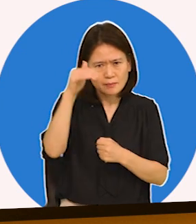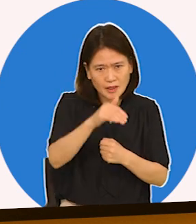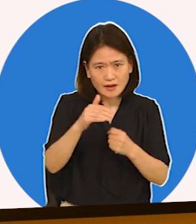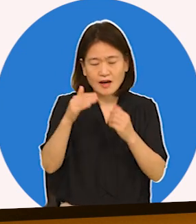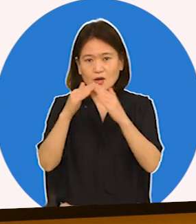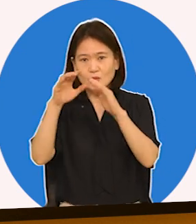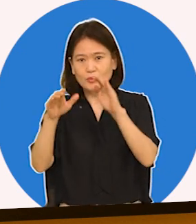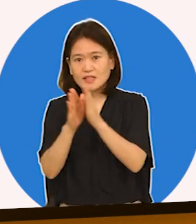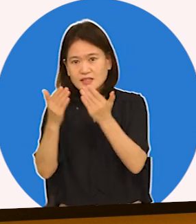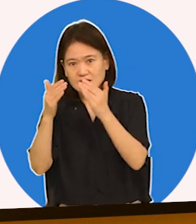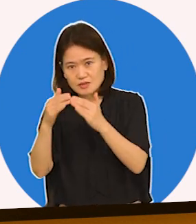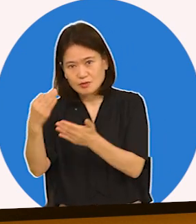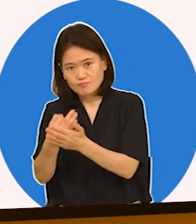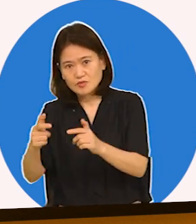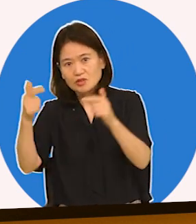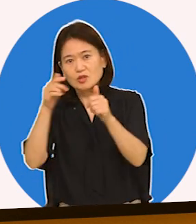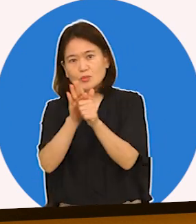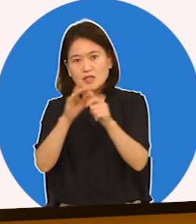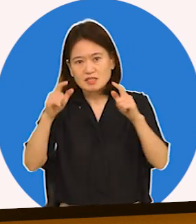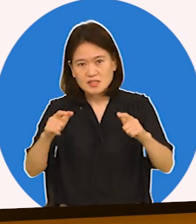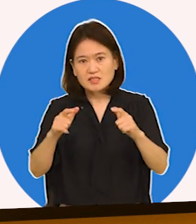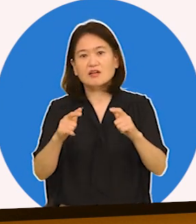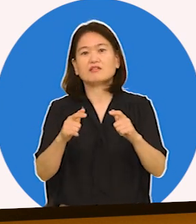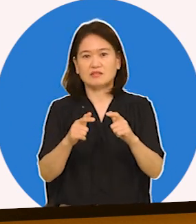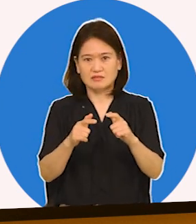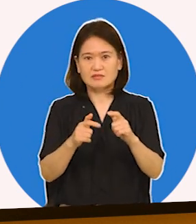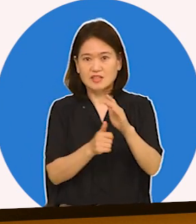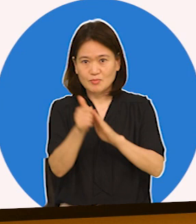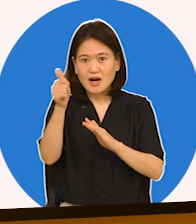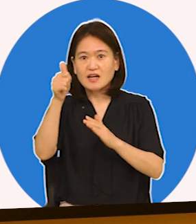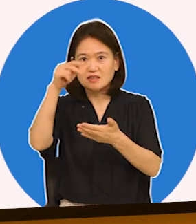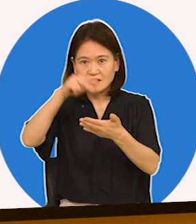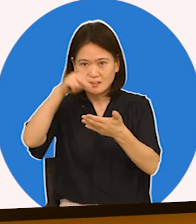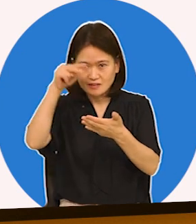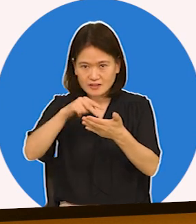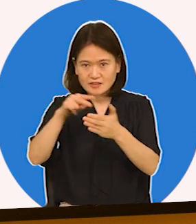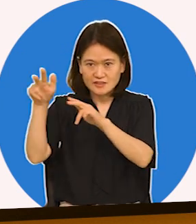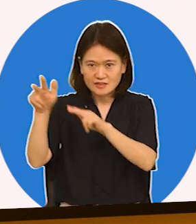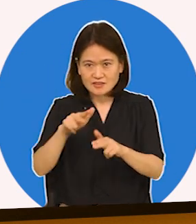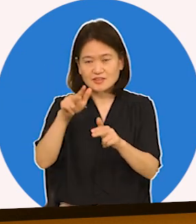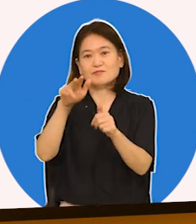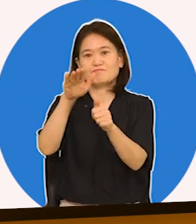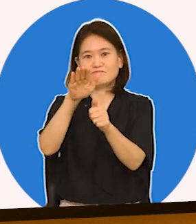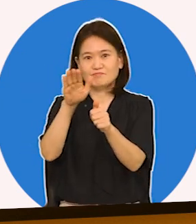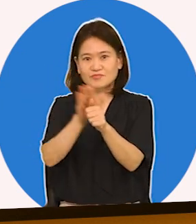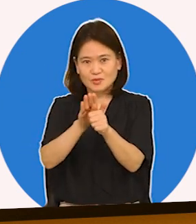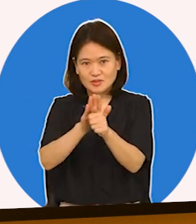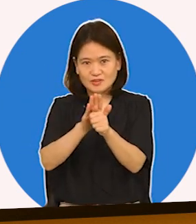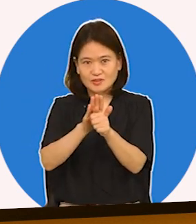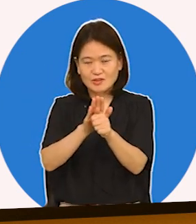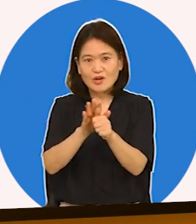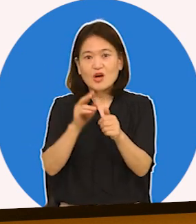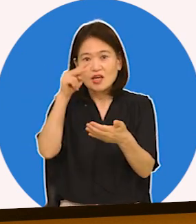서점에 매출 증대에도 도움이 되는 지역서 젊 희망도서 바로 대출 서비스 독서를 통해 코로나 블루 극복은